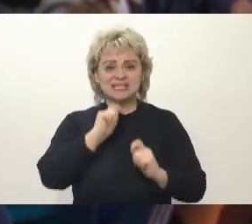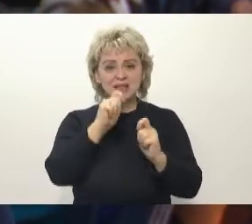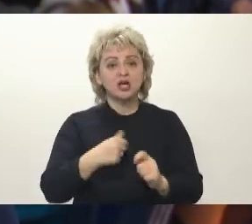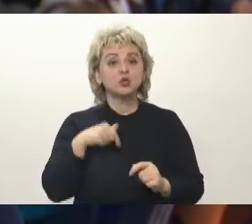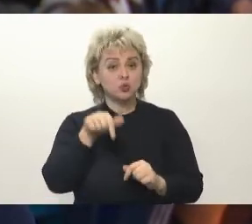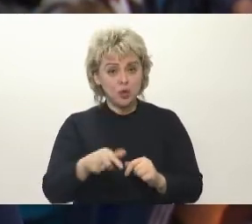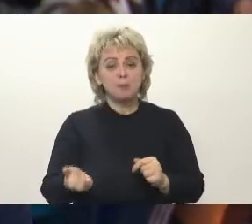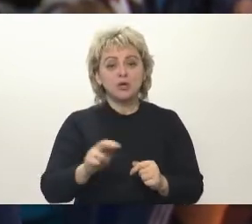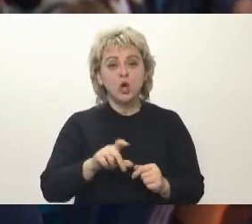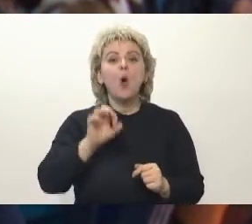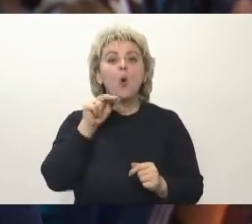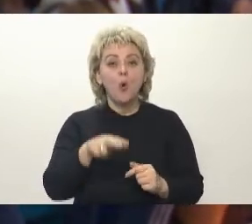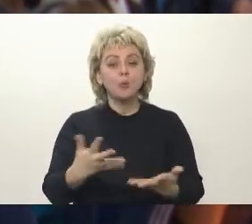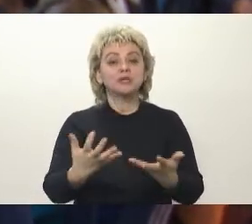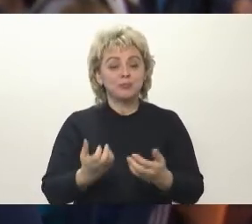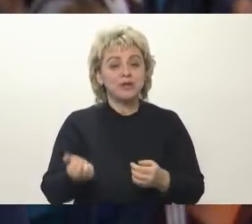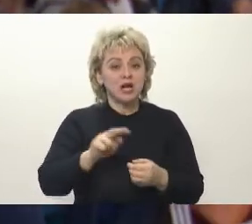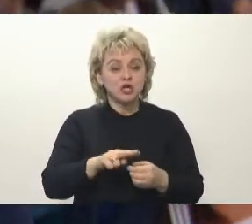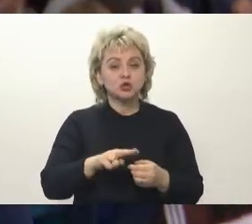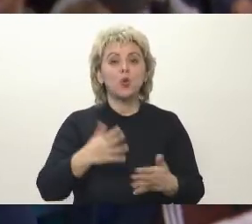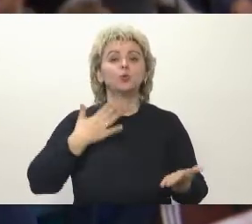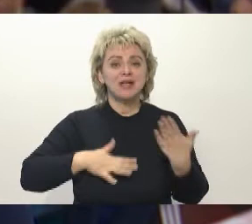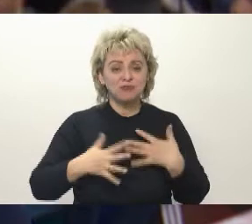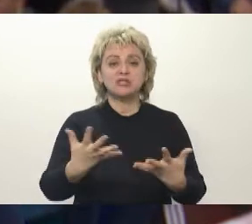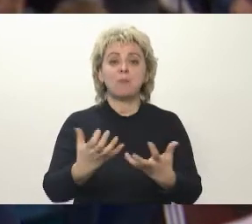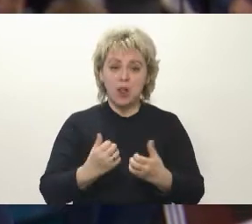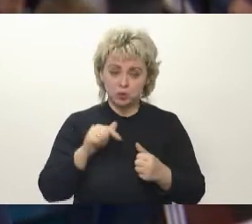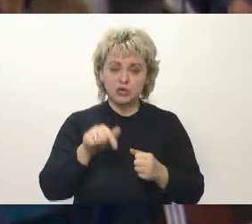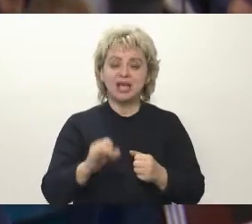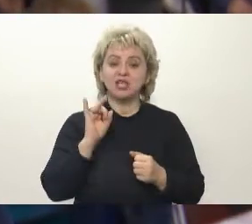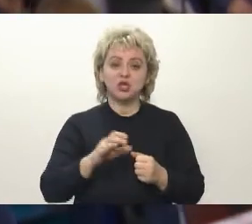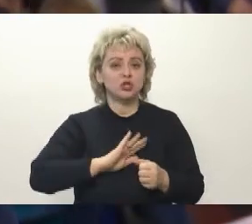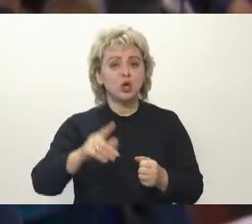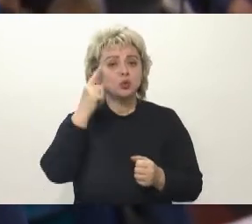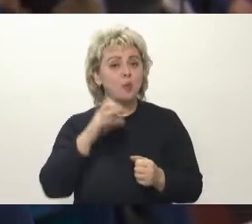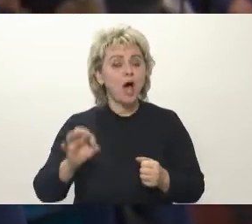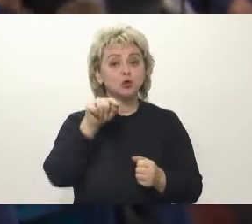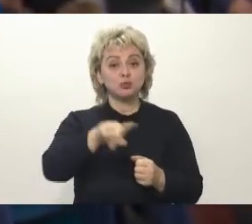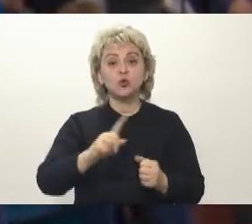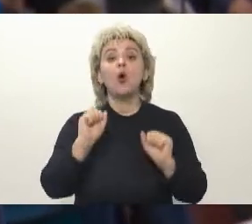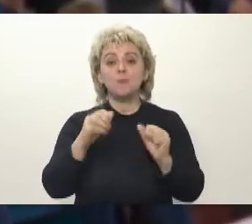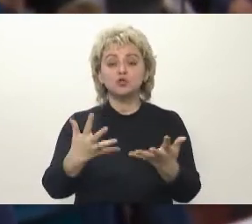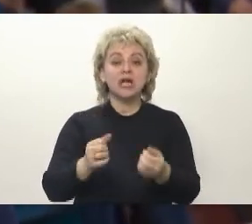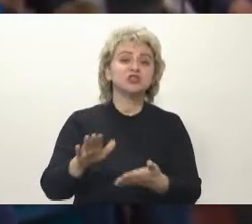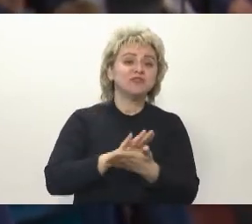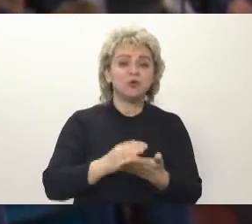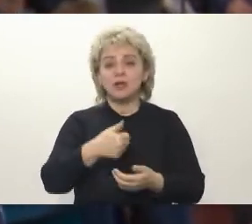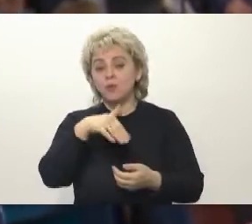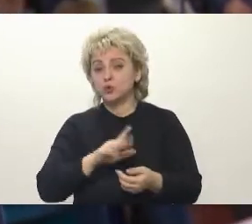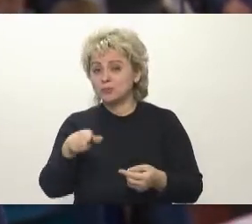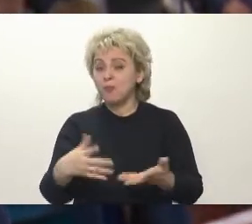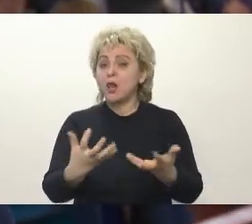прихожу, за опытом, за просто удовольствие получаю. И не думаю даже о том, что можно получить, чего нельзя